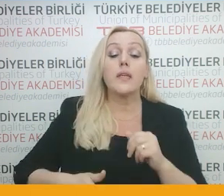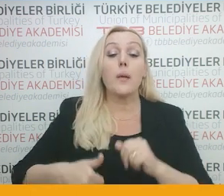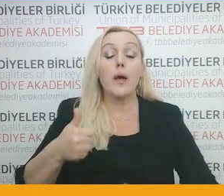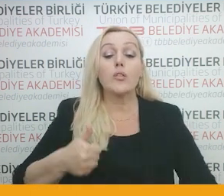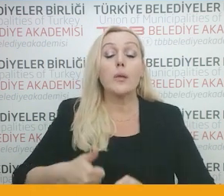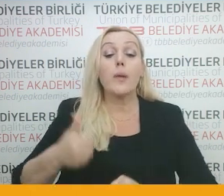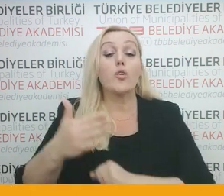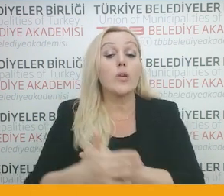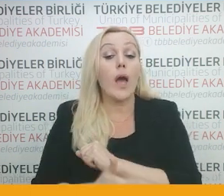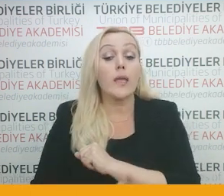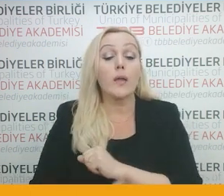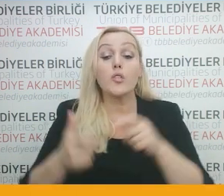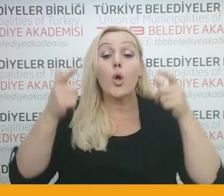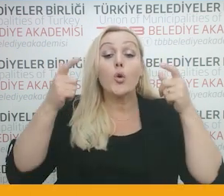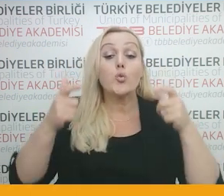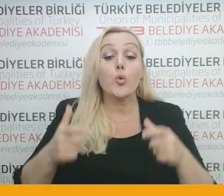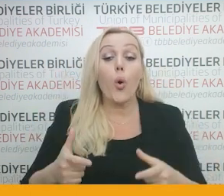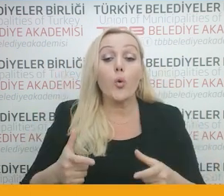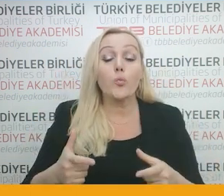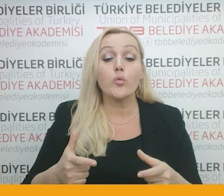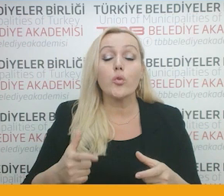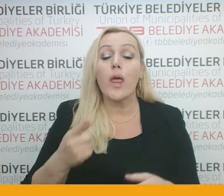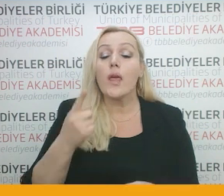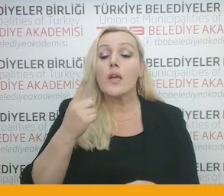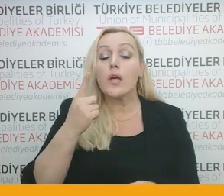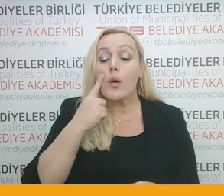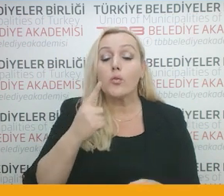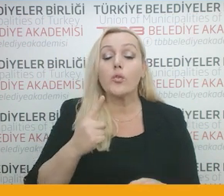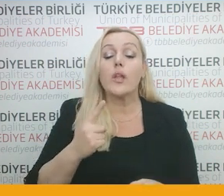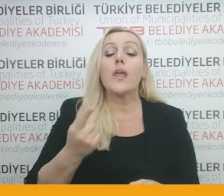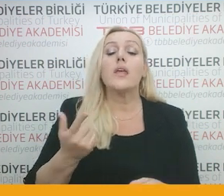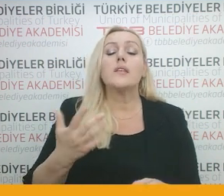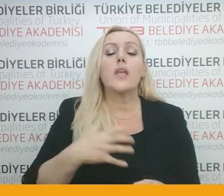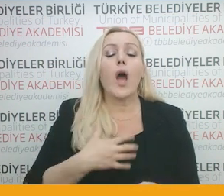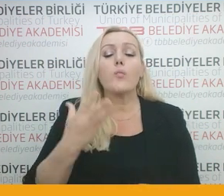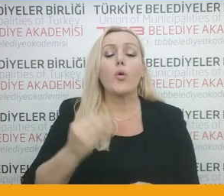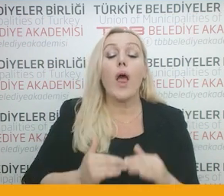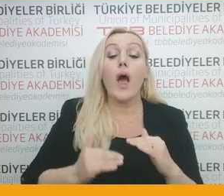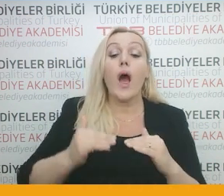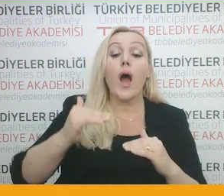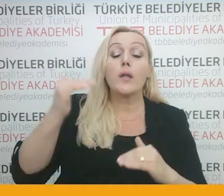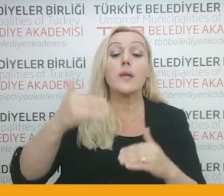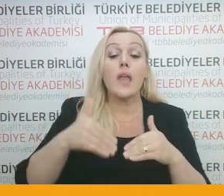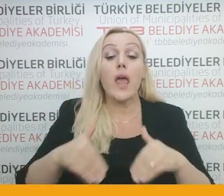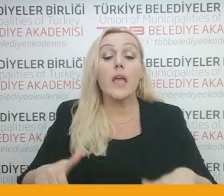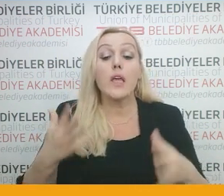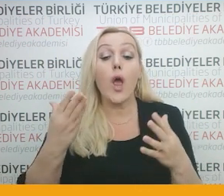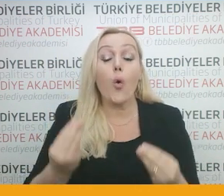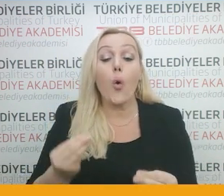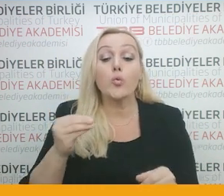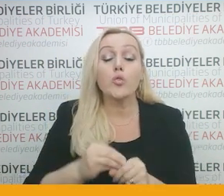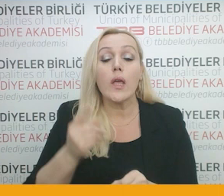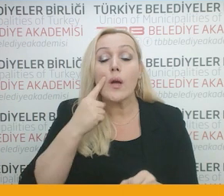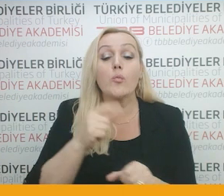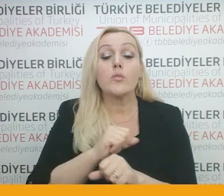doğan kamu zararına sorumludur demiş. Yani kamu kaynağında artışa engel olmak da bir kamu zararı şeklinde bir örnek karar